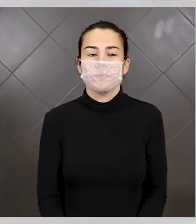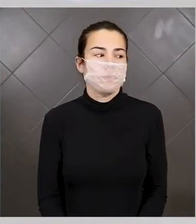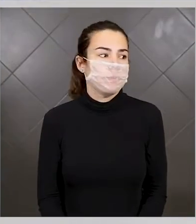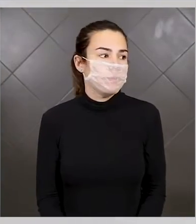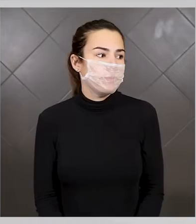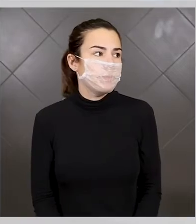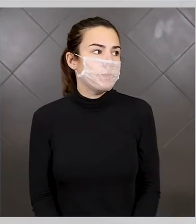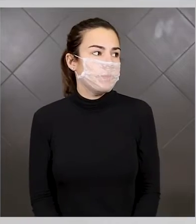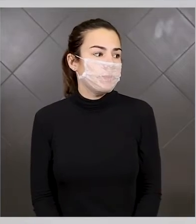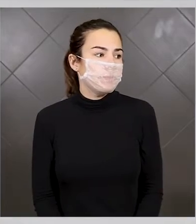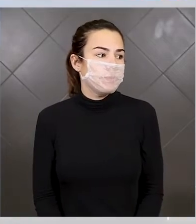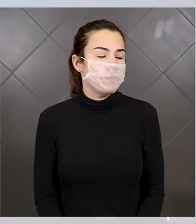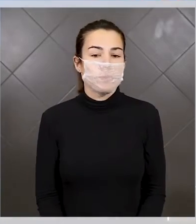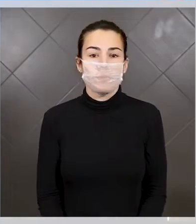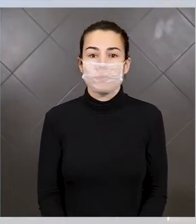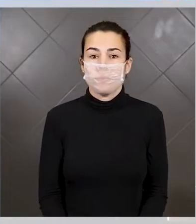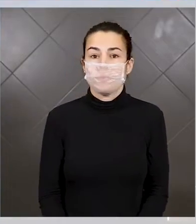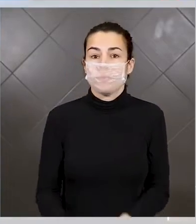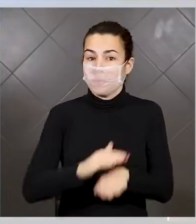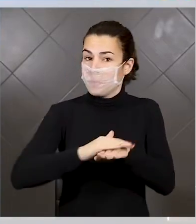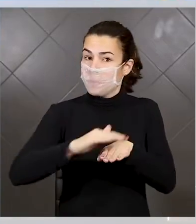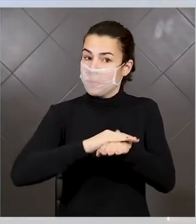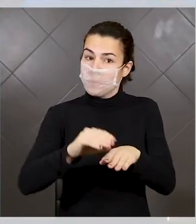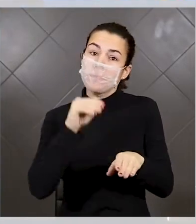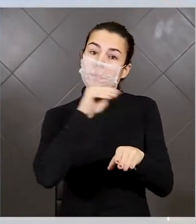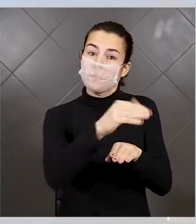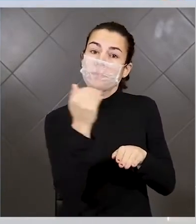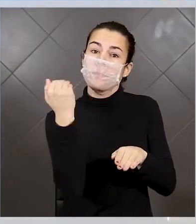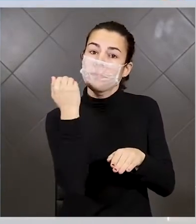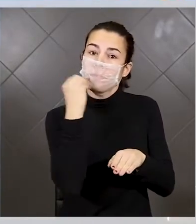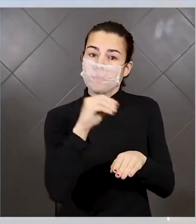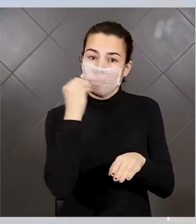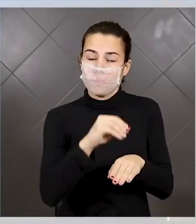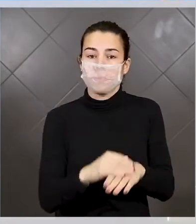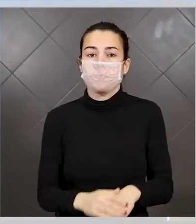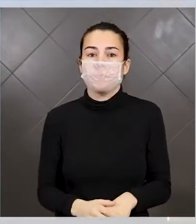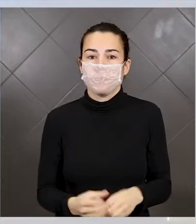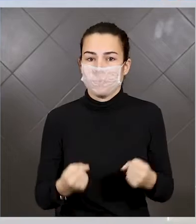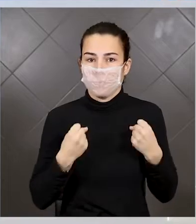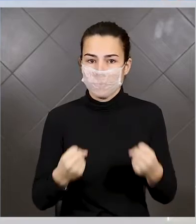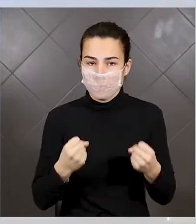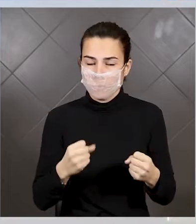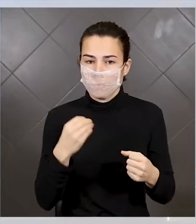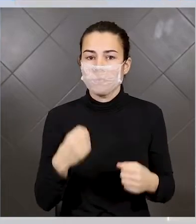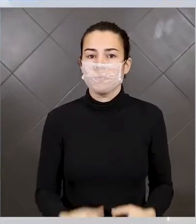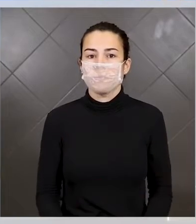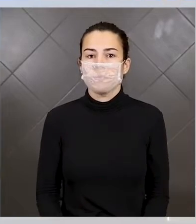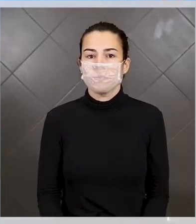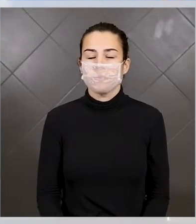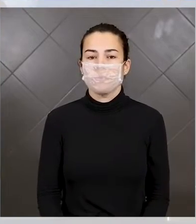I ara això ho ficarem dins el congelador. Una vegada estigui descongelada, ja passarem a